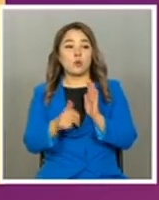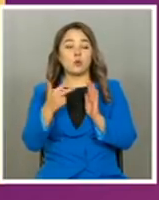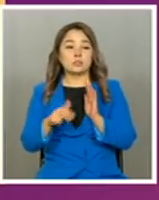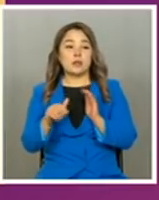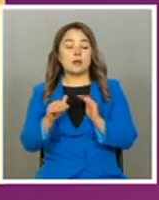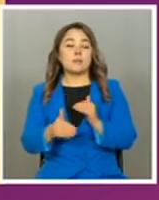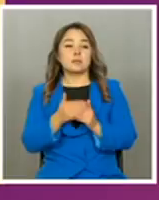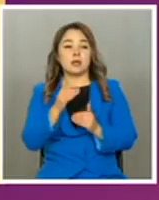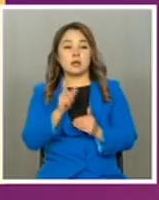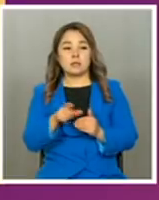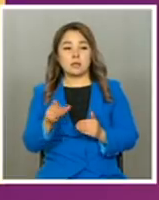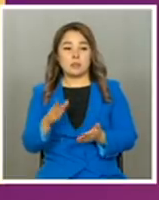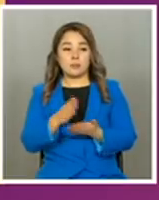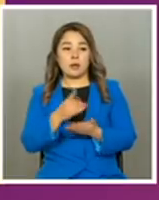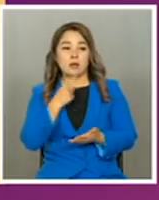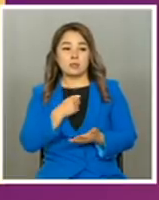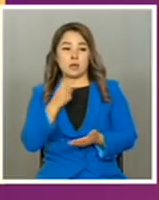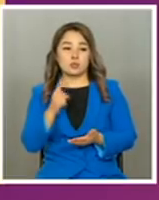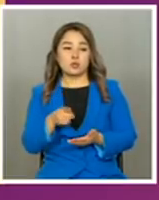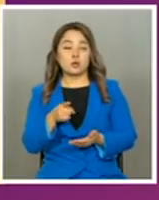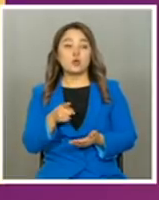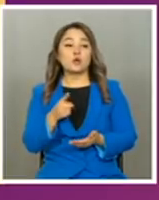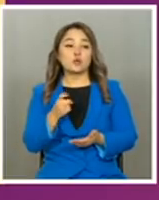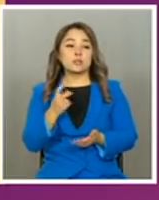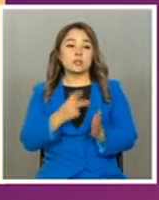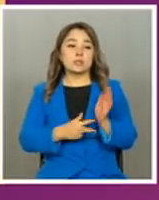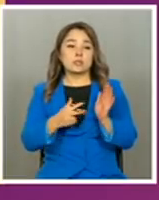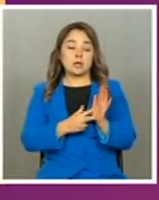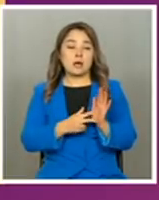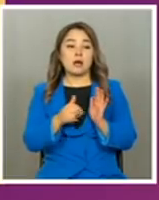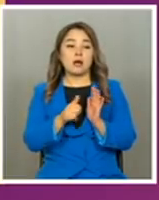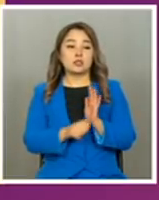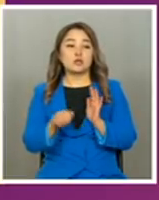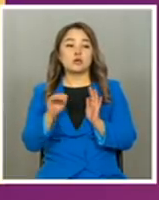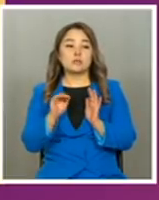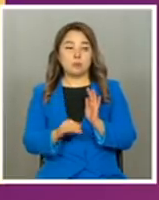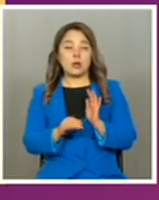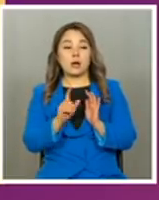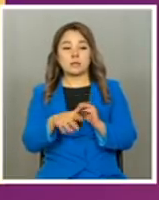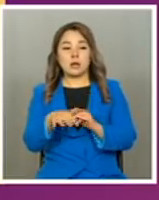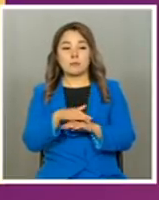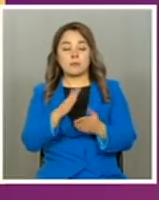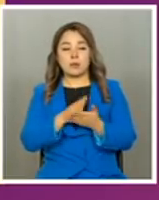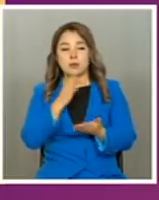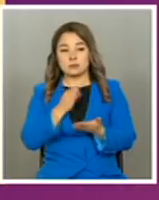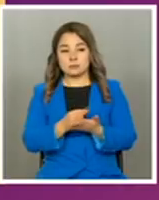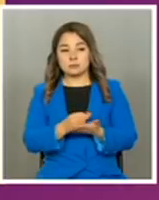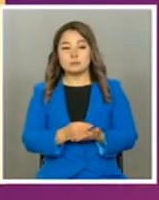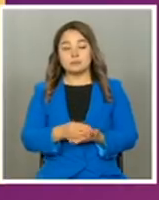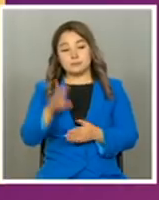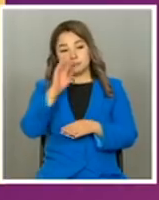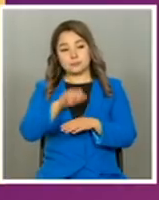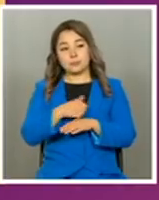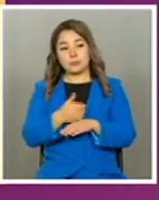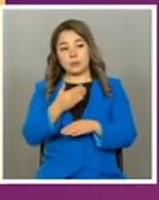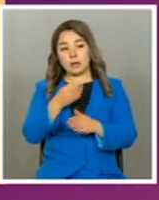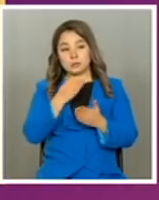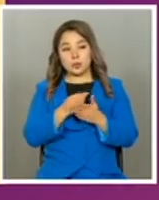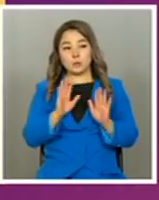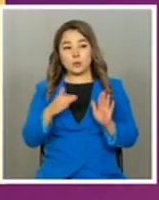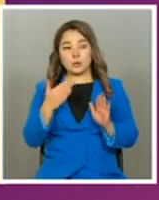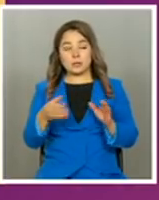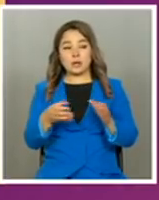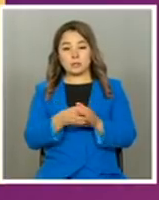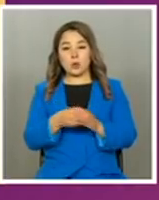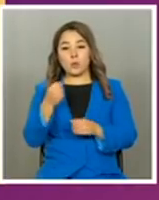жан. Әскері 188 600 адам болғанын айтады. Мемлекет сол ғанат, орталық